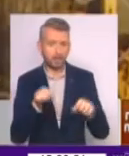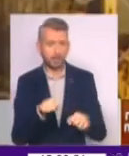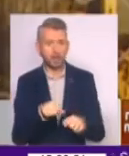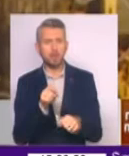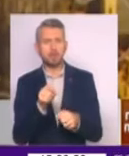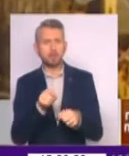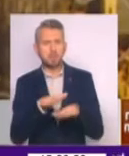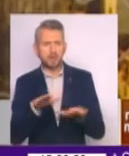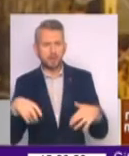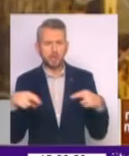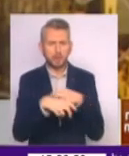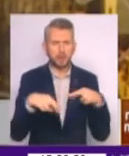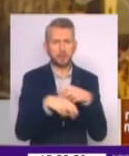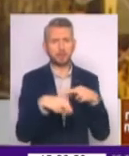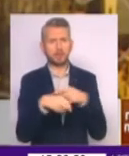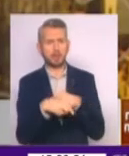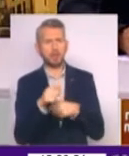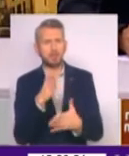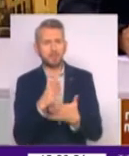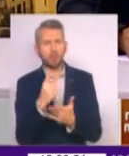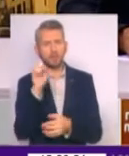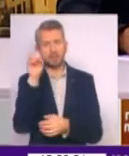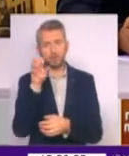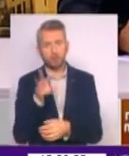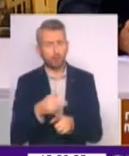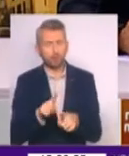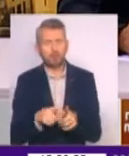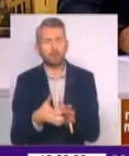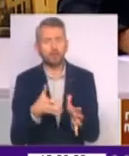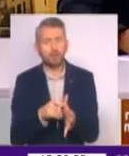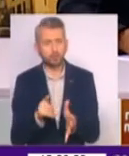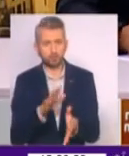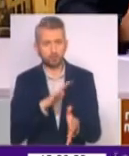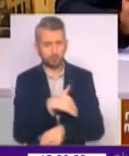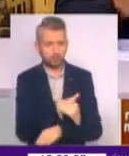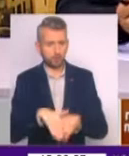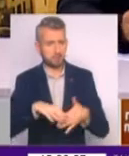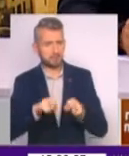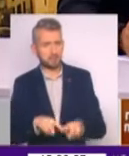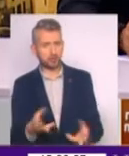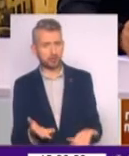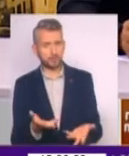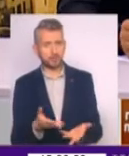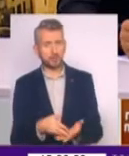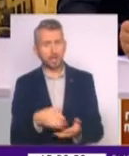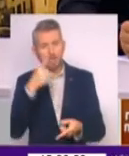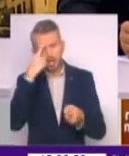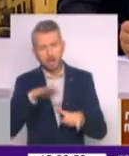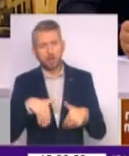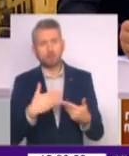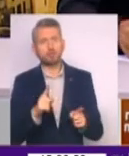світлофор, але цього недостатньо для того, щоб забезпечити безпеку на вулиці. Рішення, яке пропонує